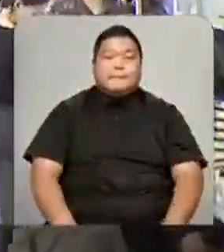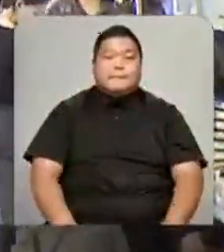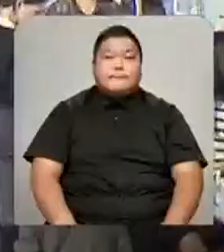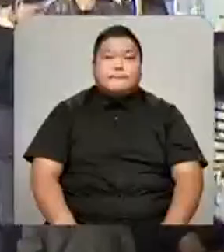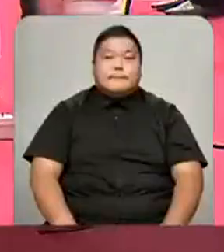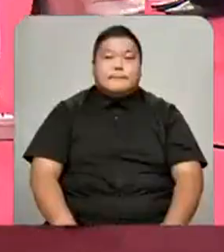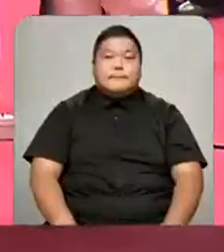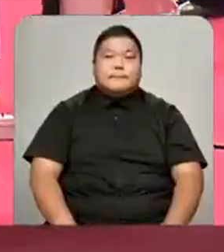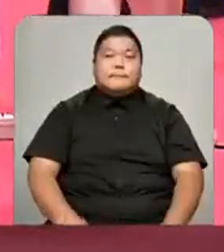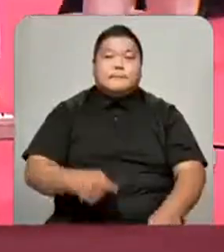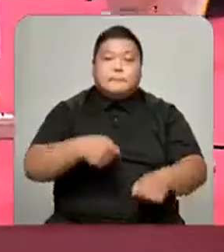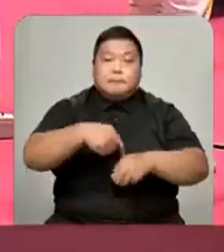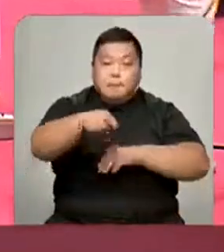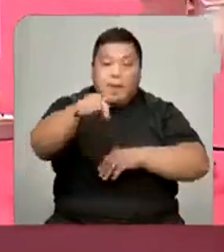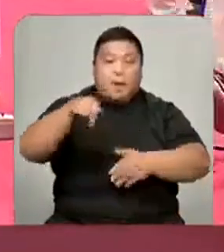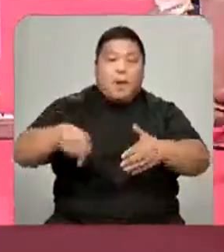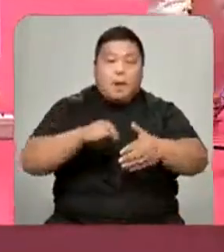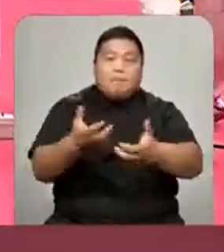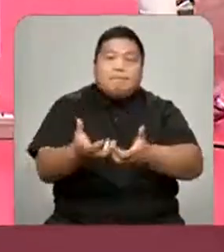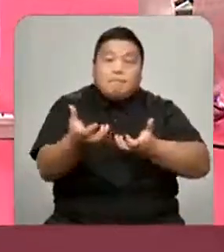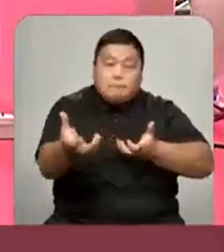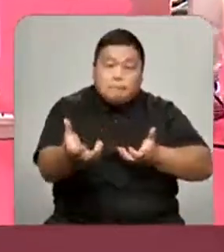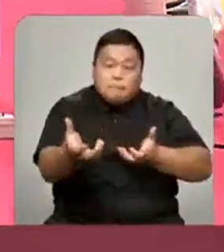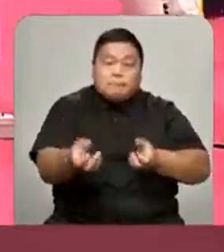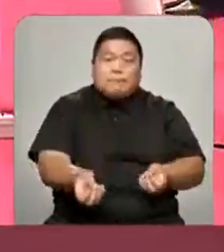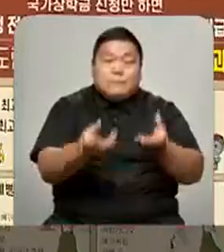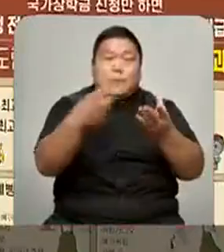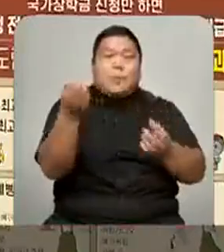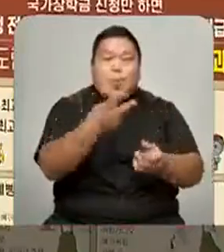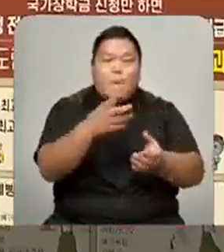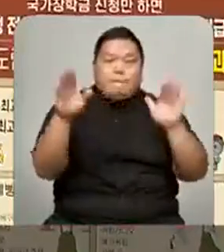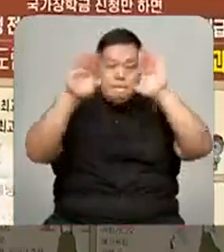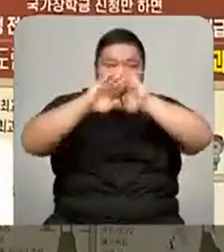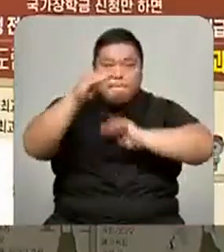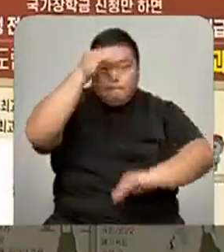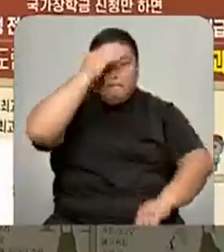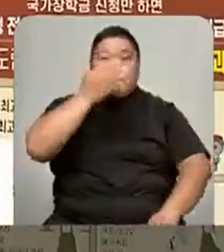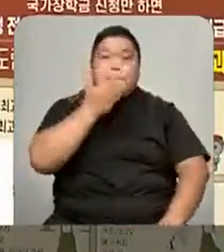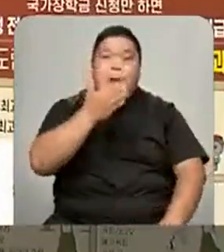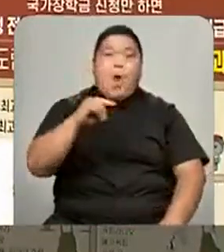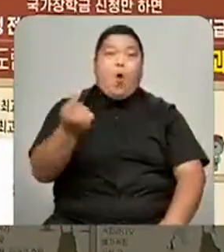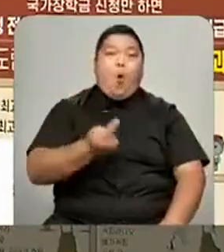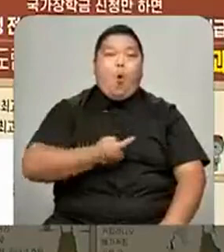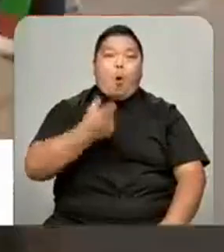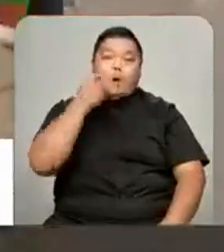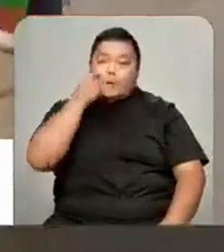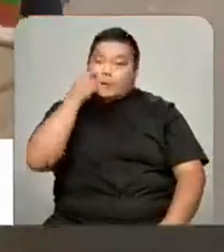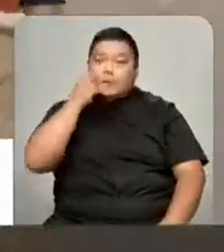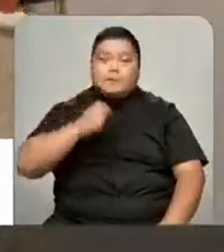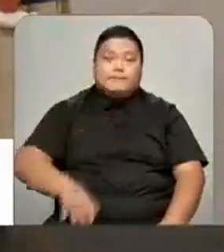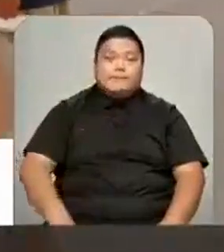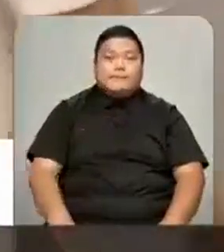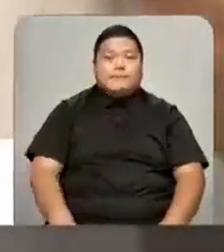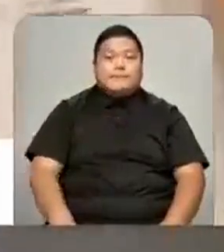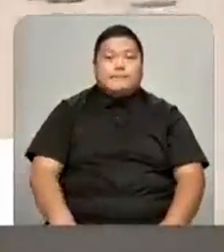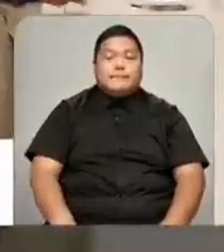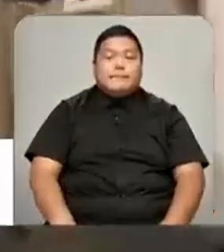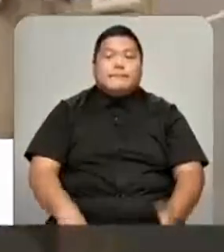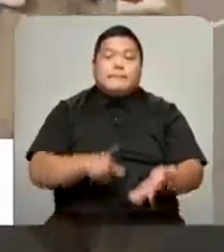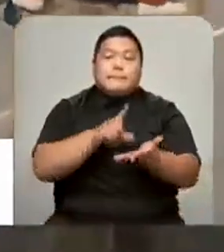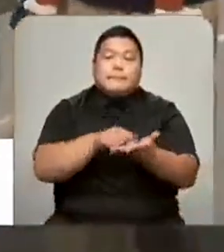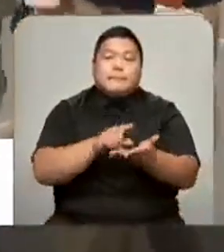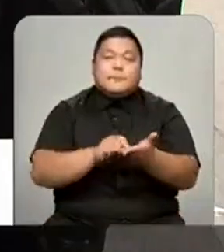곳에서 분산 개최된 데다 야간 계장도 진행해 관람객의 호을 얻었습니다 나흘간 42만